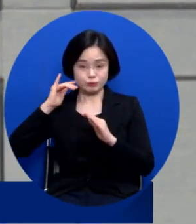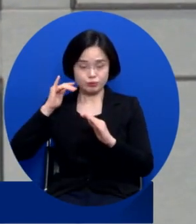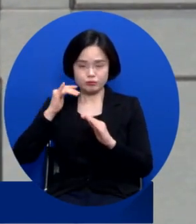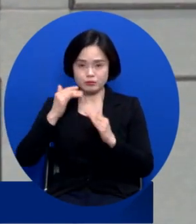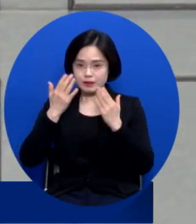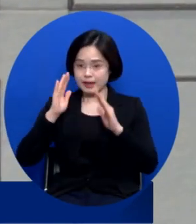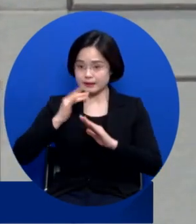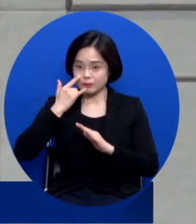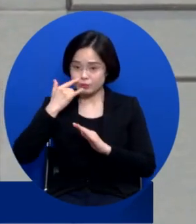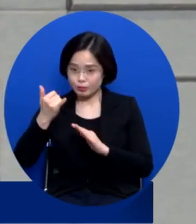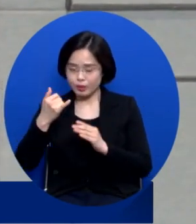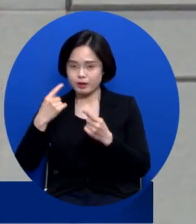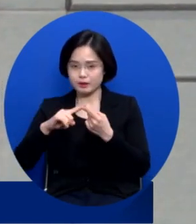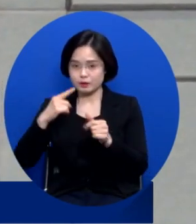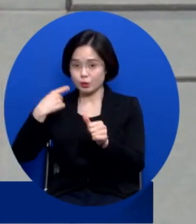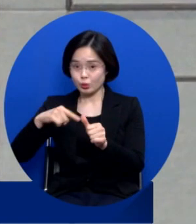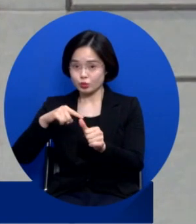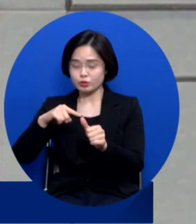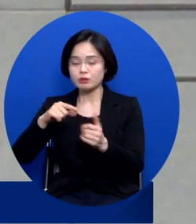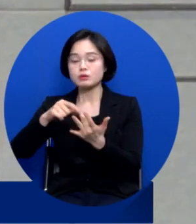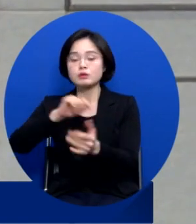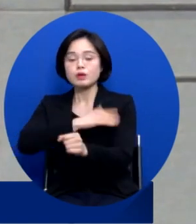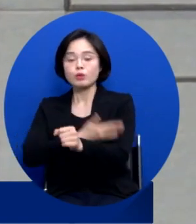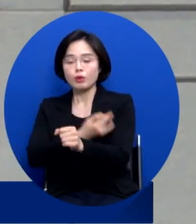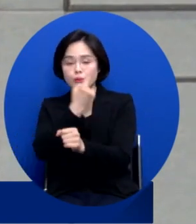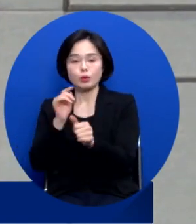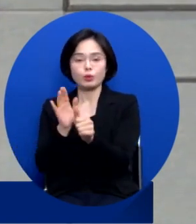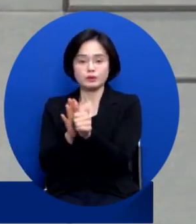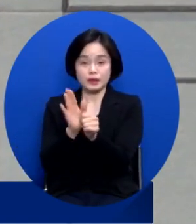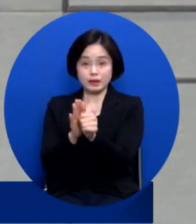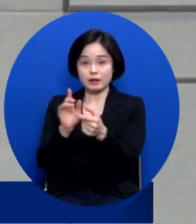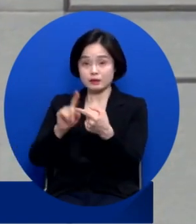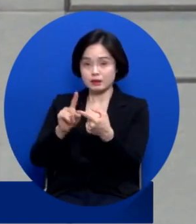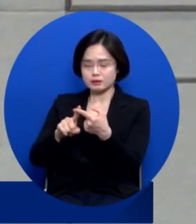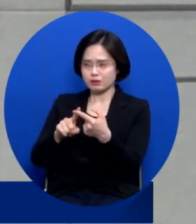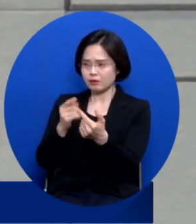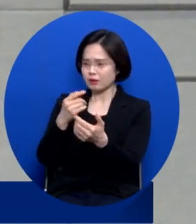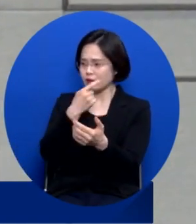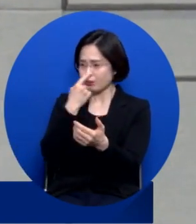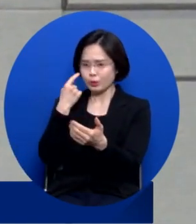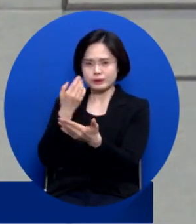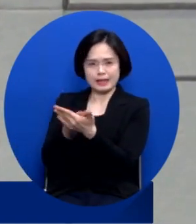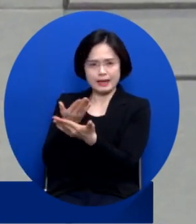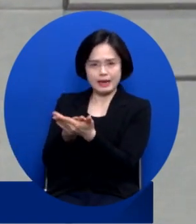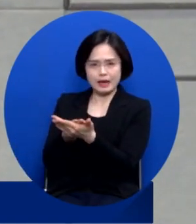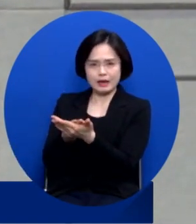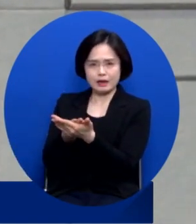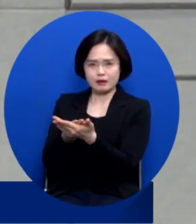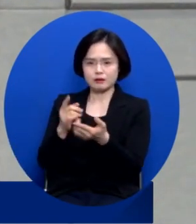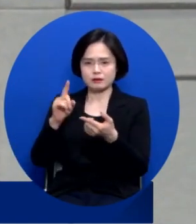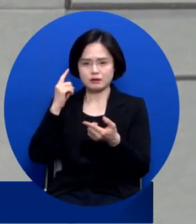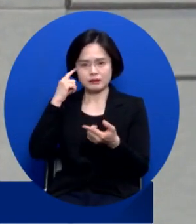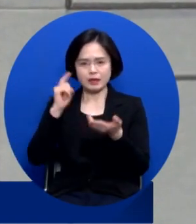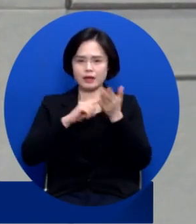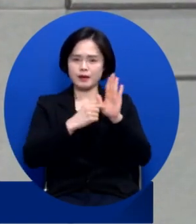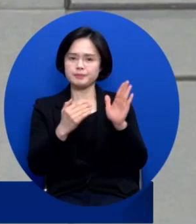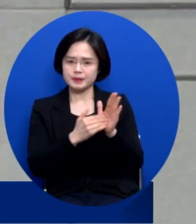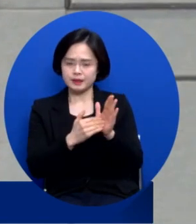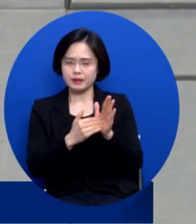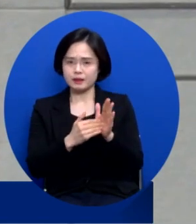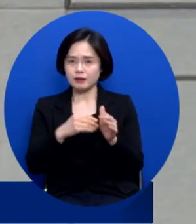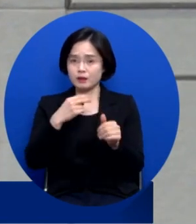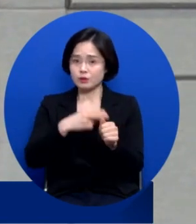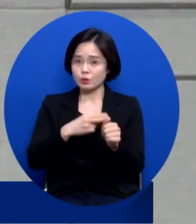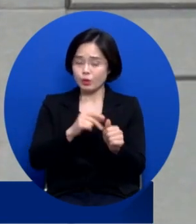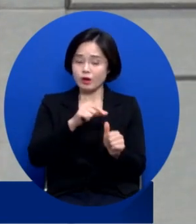정상화를 위한 변혁의 앞장설 것을 천명합니다. 그리고 교원 임용권과 관련하여 계류